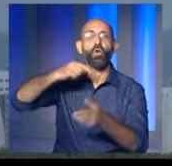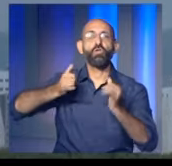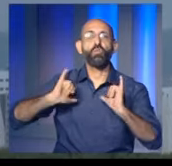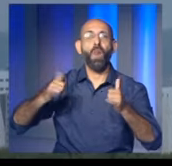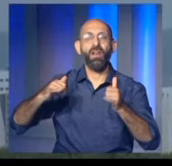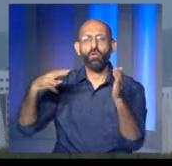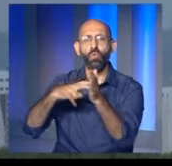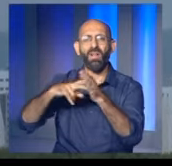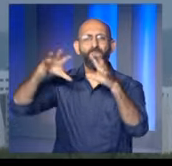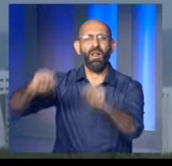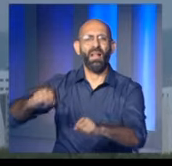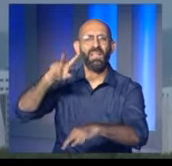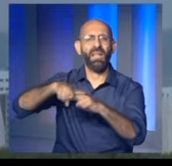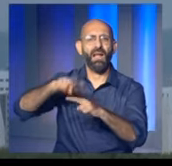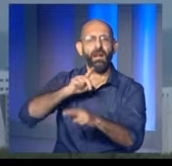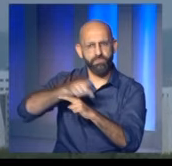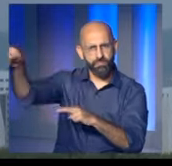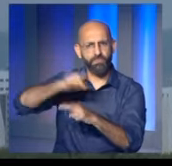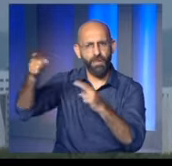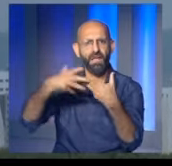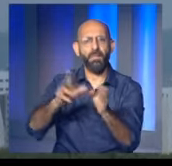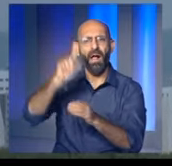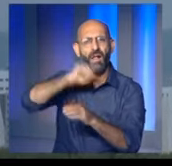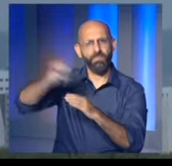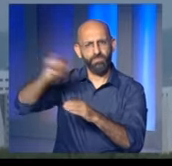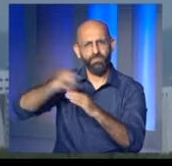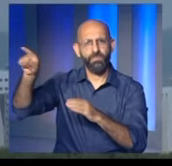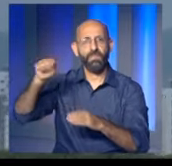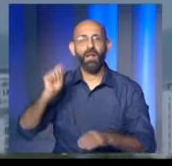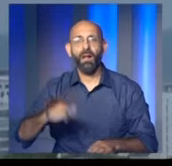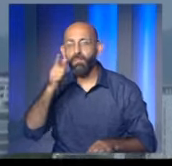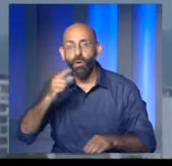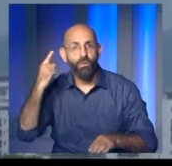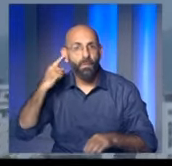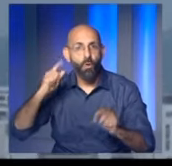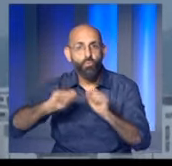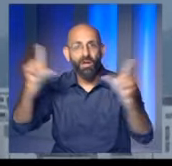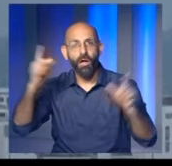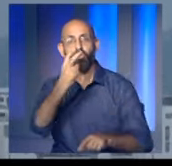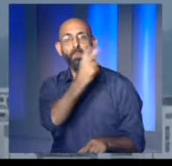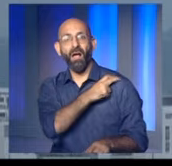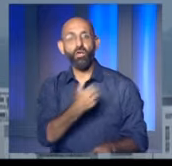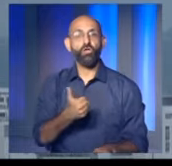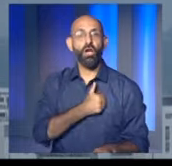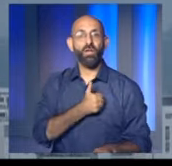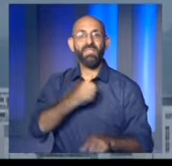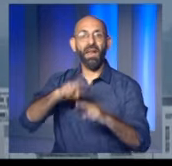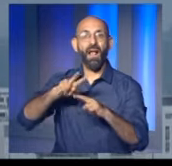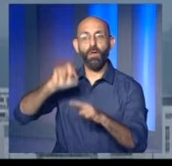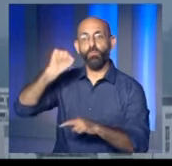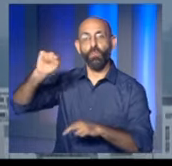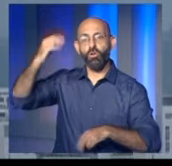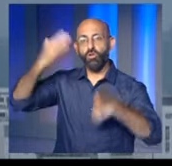سكنة معالي جولاني في الجولان السوري المحتل، مشيرا إلى أن الهجوم استهدف أماكن وتموضع ضباط وجنود